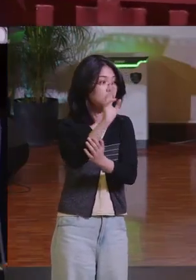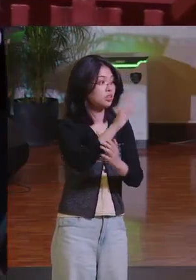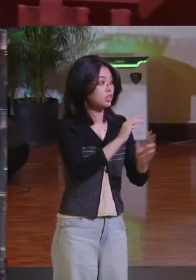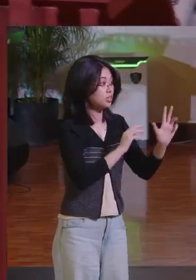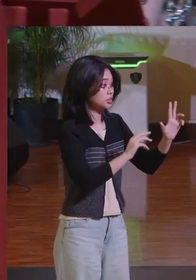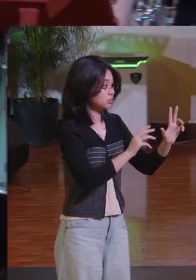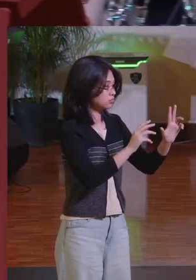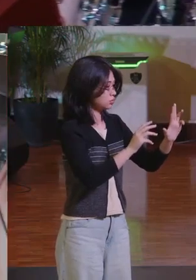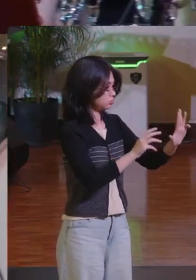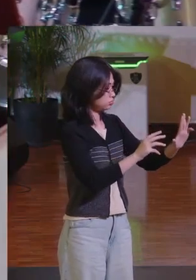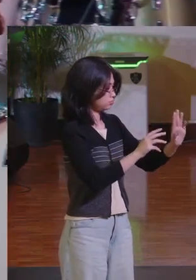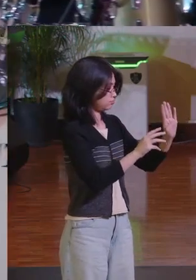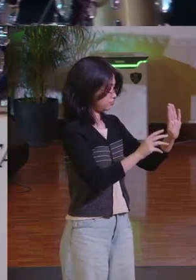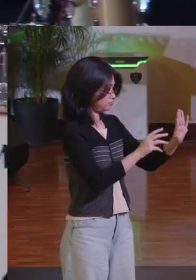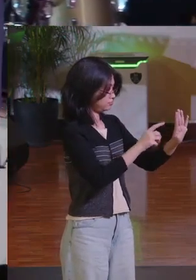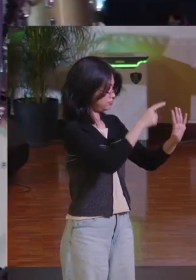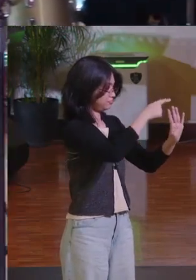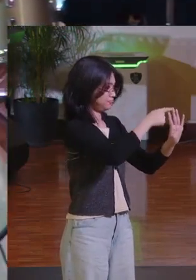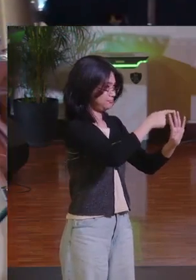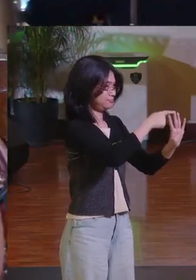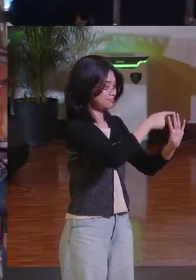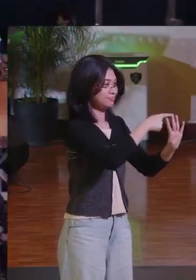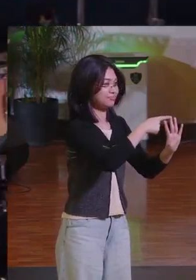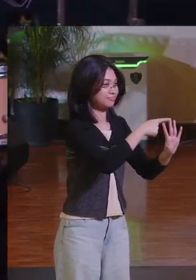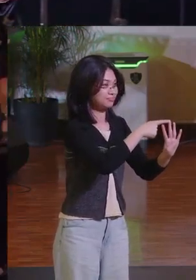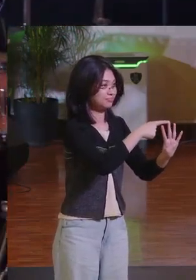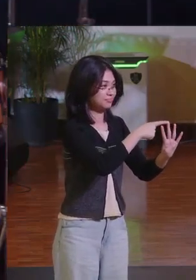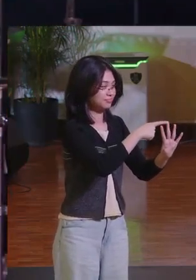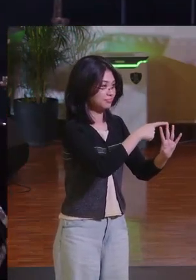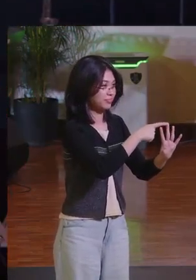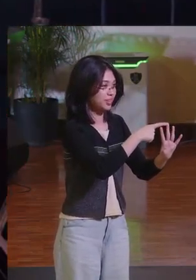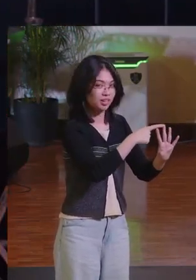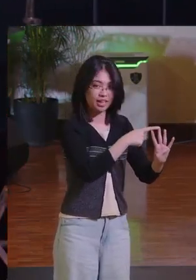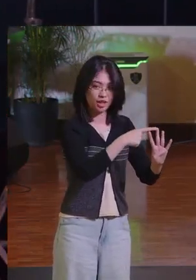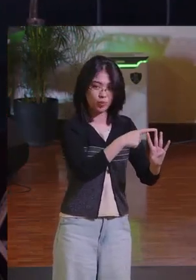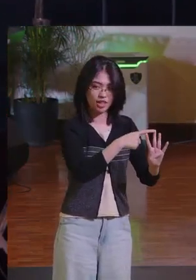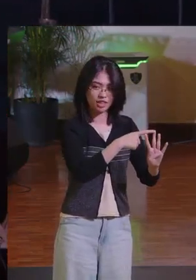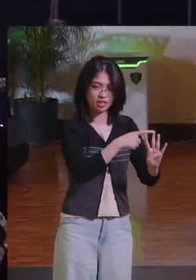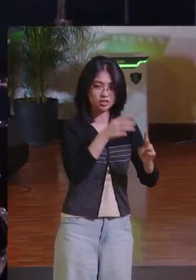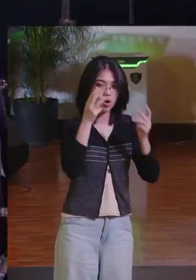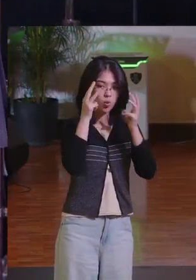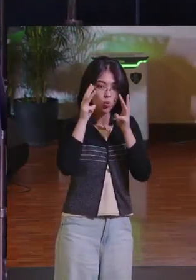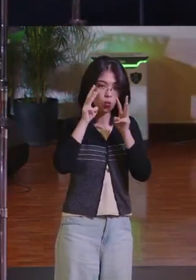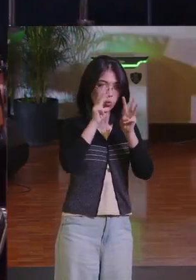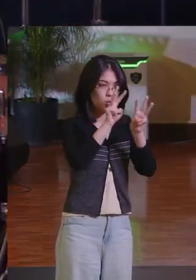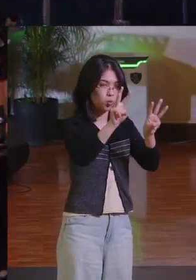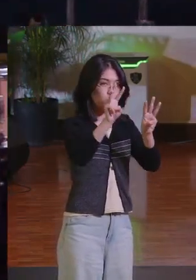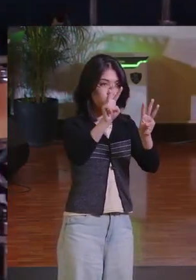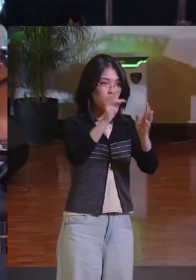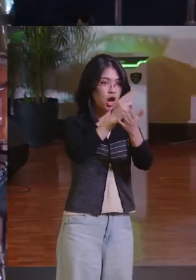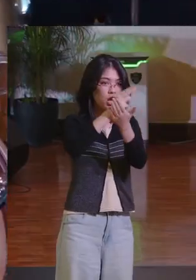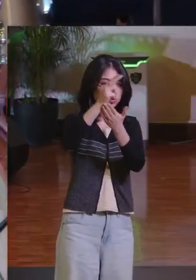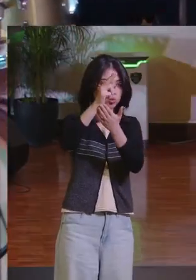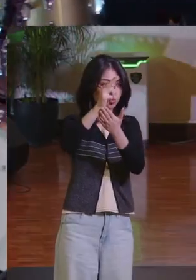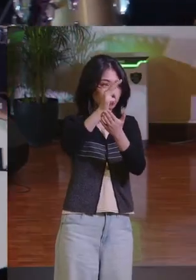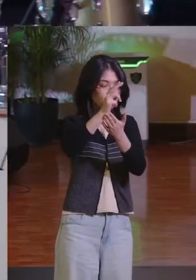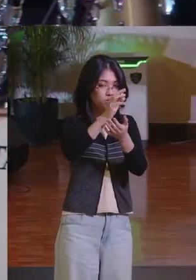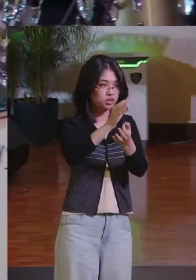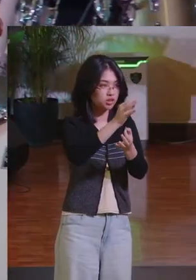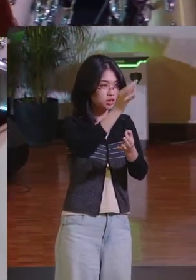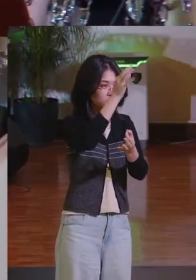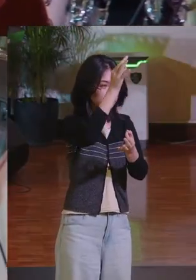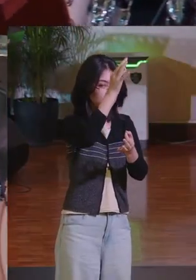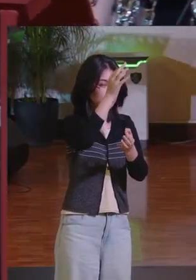ay the inner witness. O ang kanyang banal na spirito. Kung tayo po